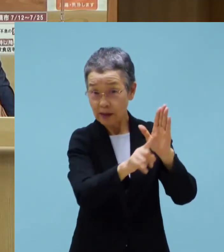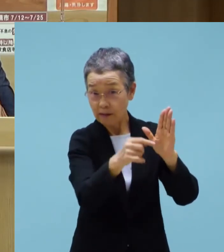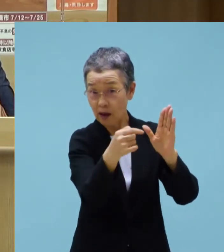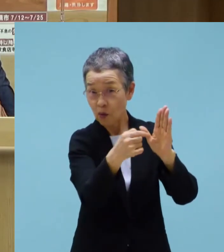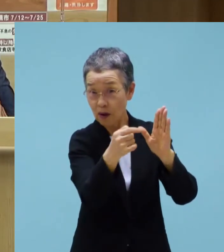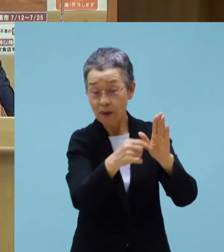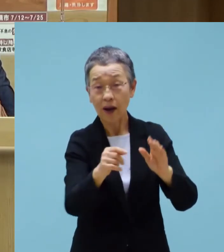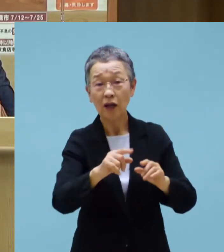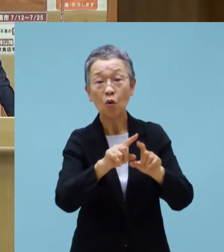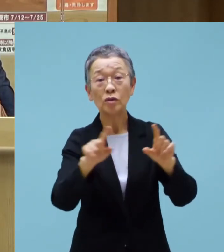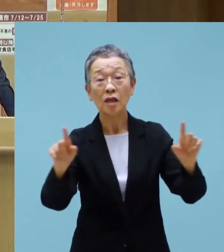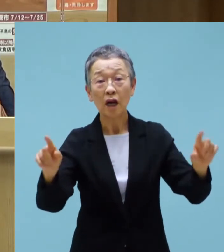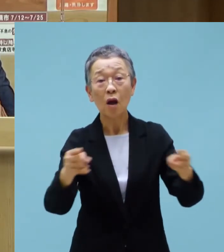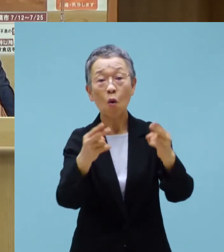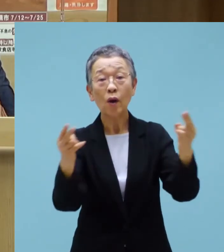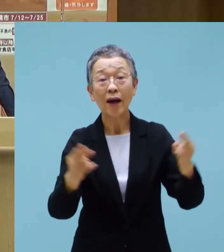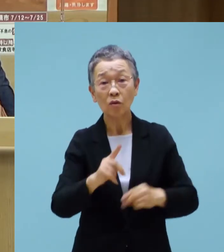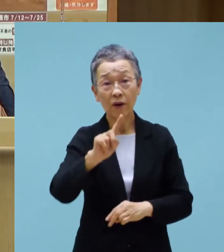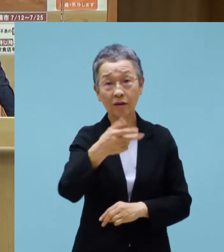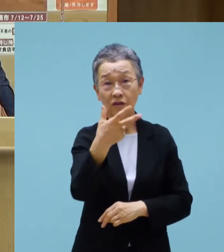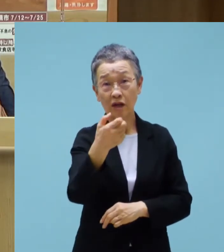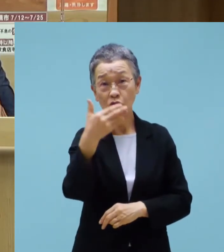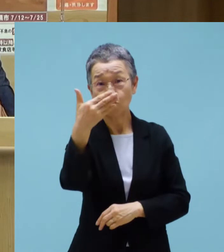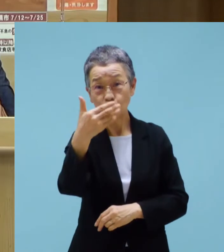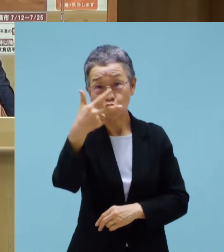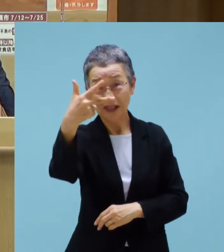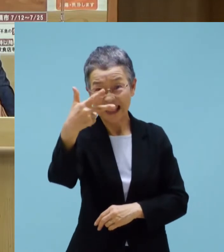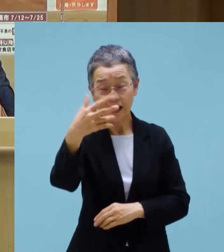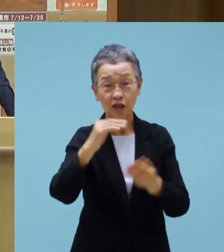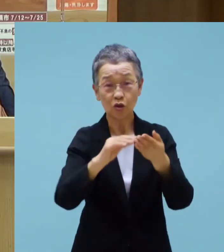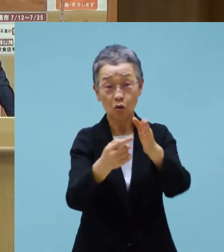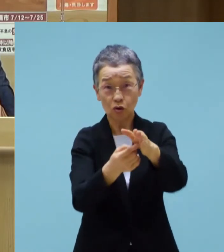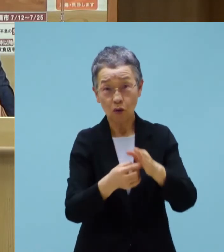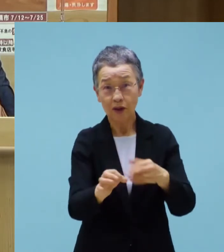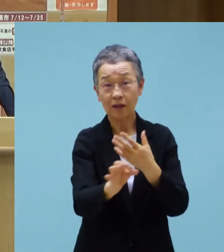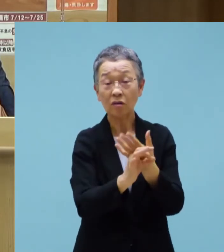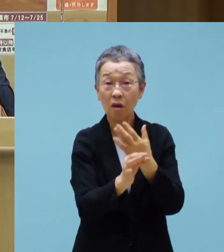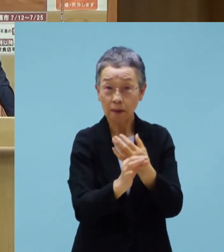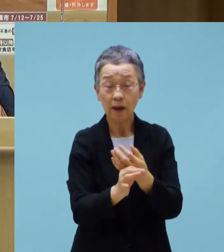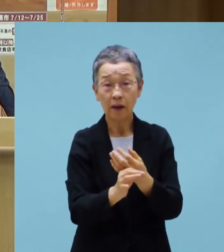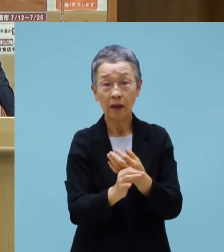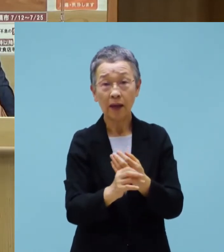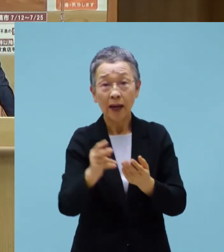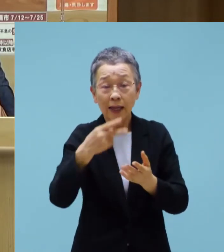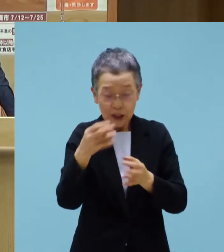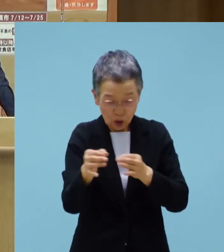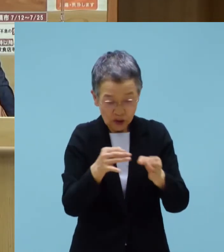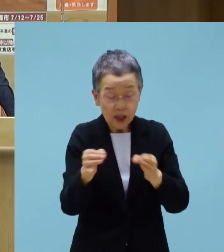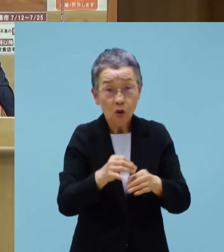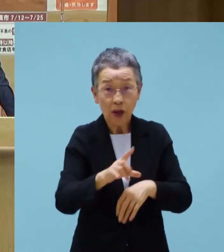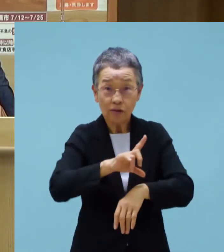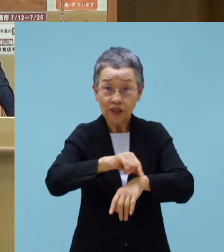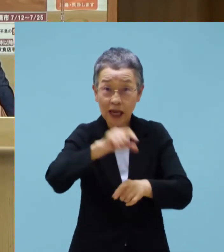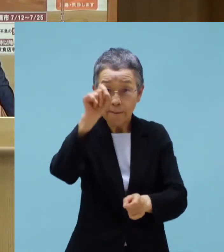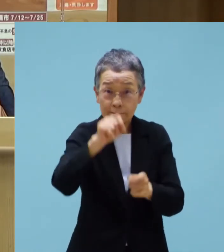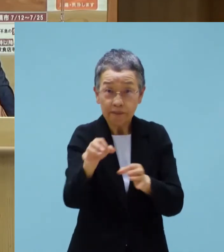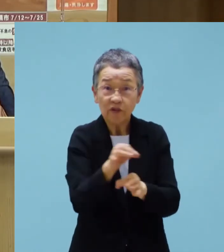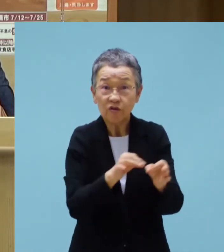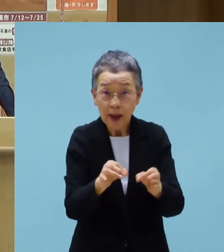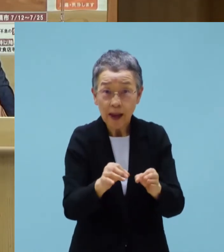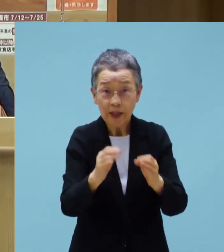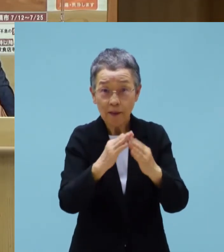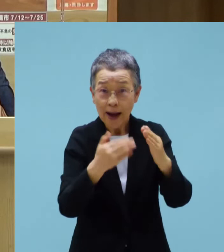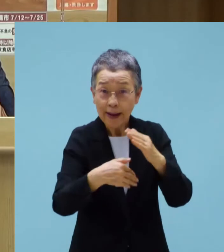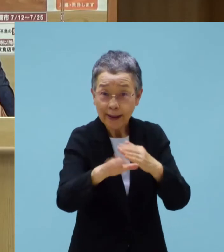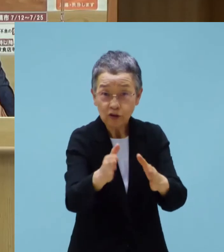海道全体179市町村、例えば飲食店における時短、また外出自粛、